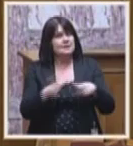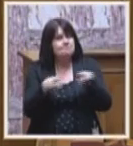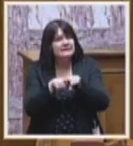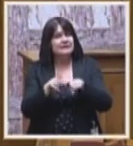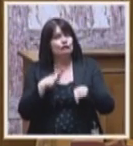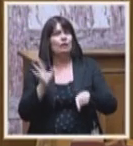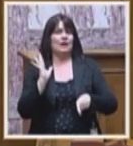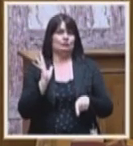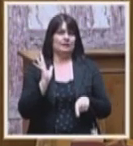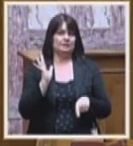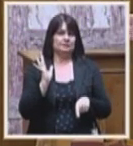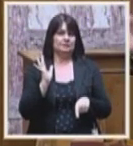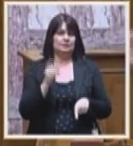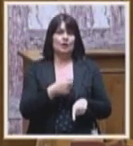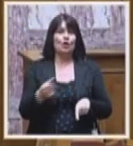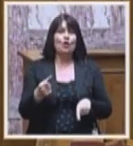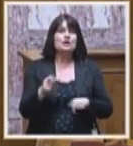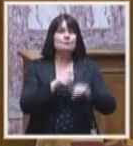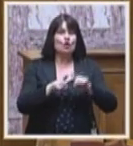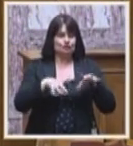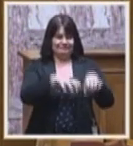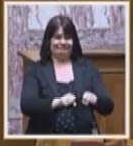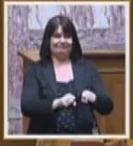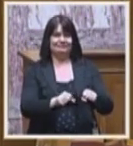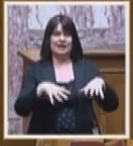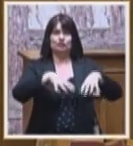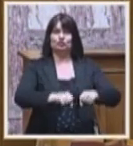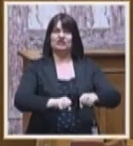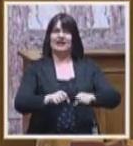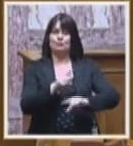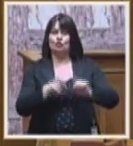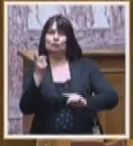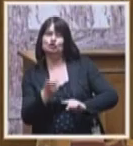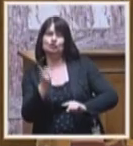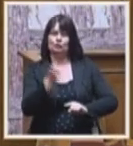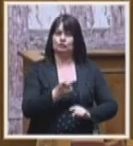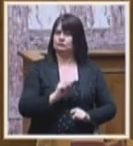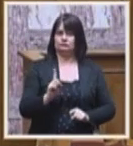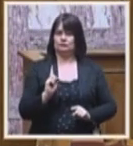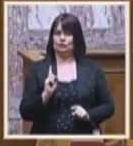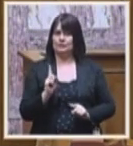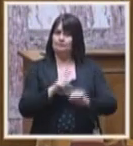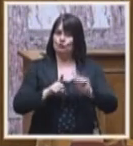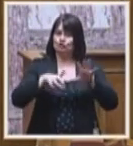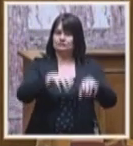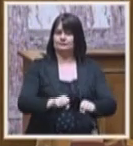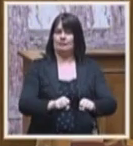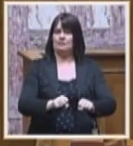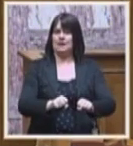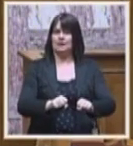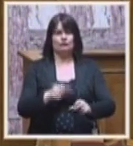όμως, όχι στο μοίρασμα της εξουσίας, στο οποίο, σας είπα, δεν είναι το πρόβλημά